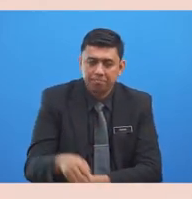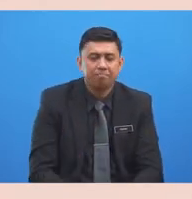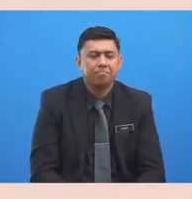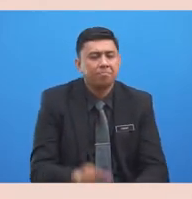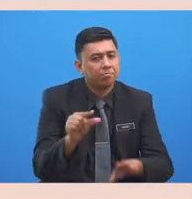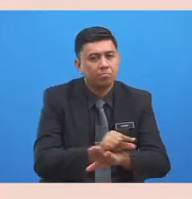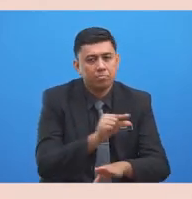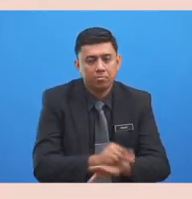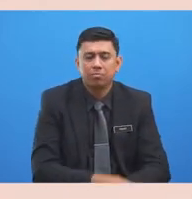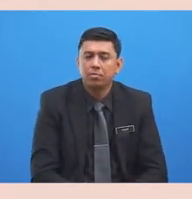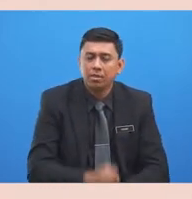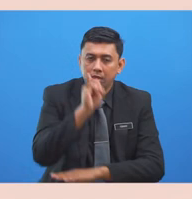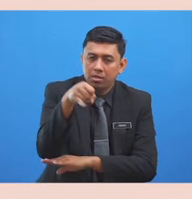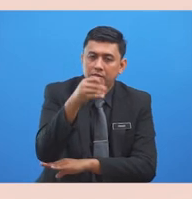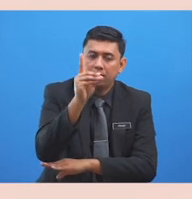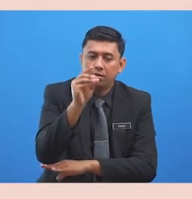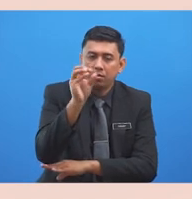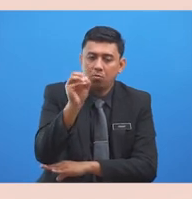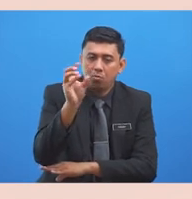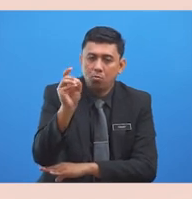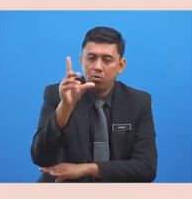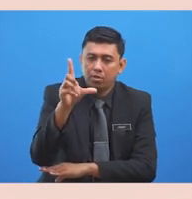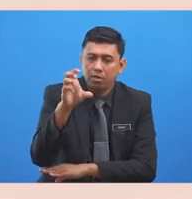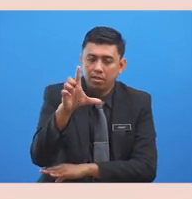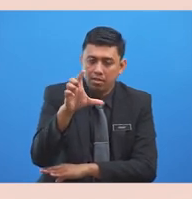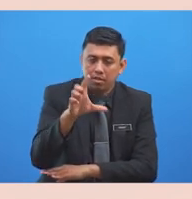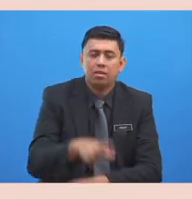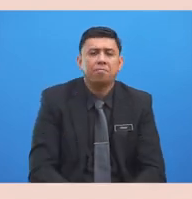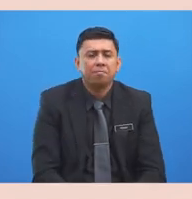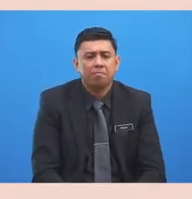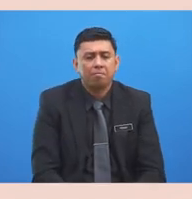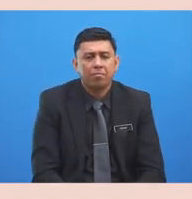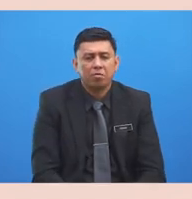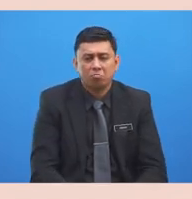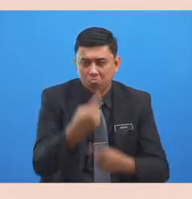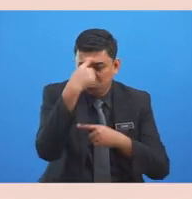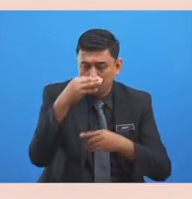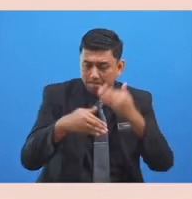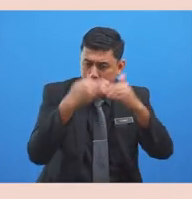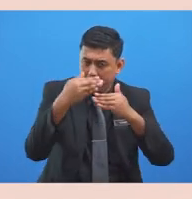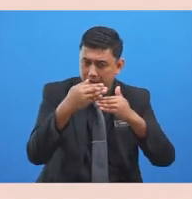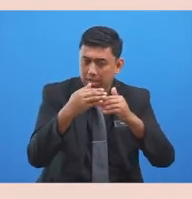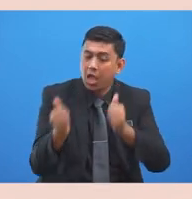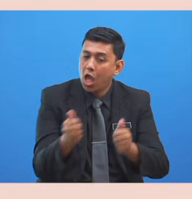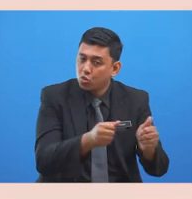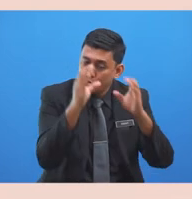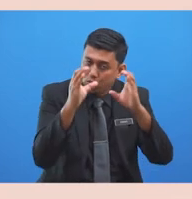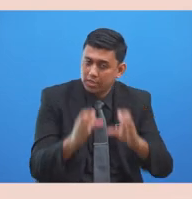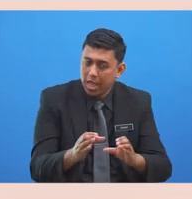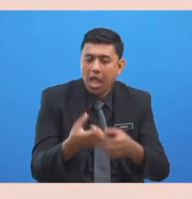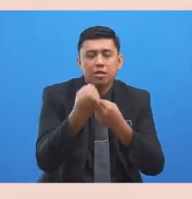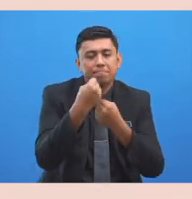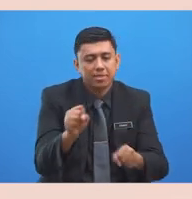menggunakan JDoodle Online Compiler untuk membina atau cara ini. Murid-murid boleh